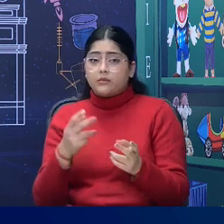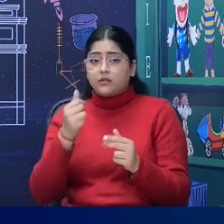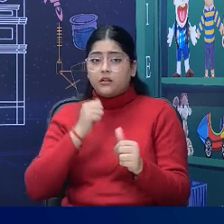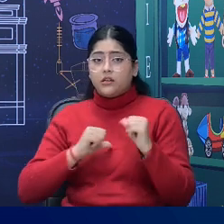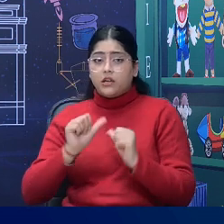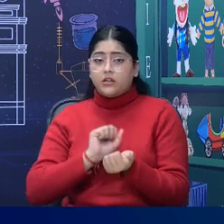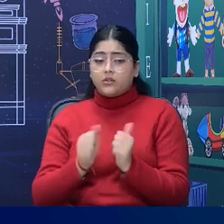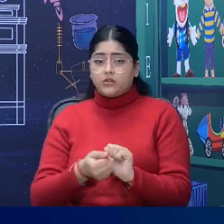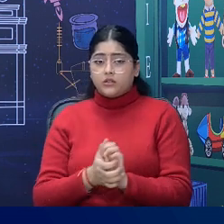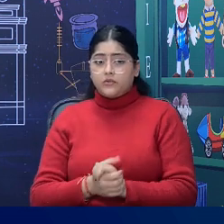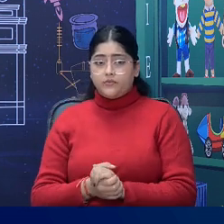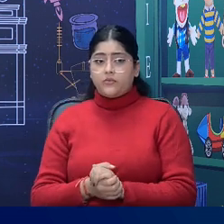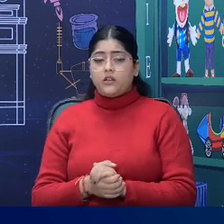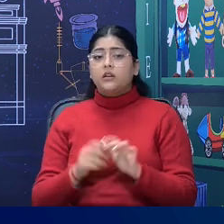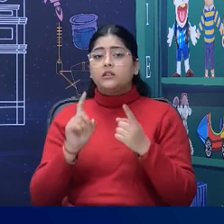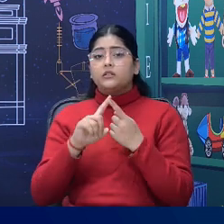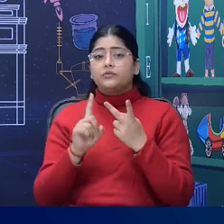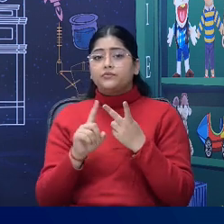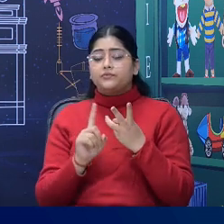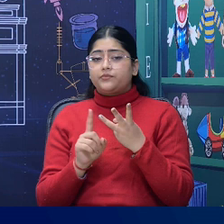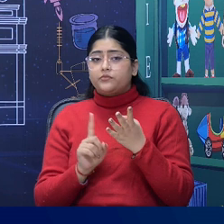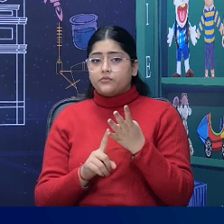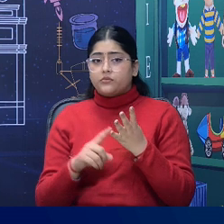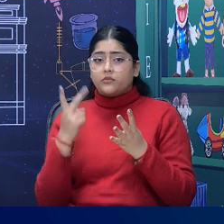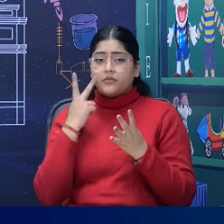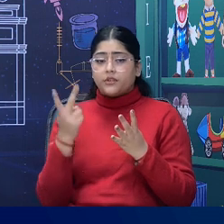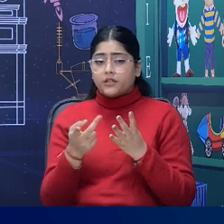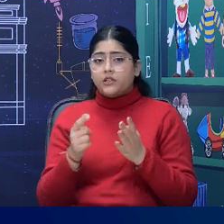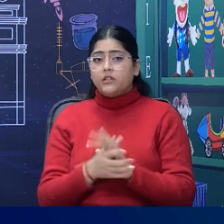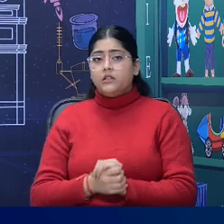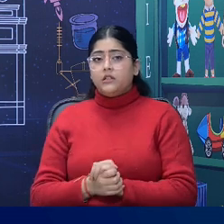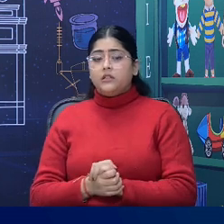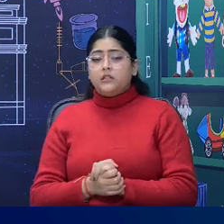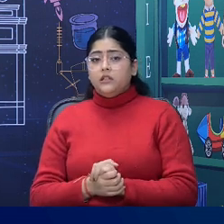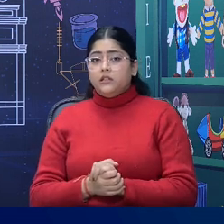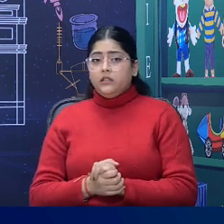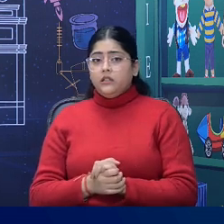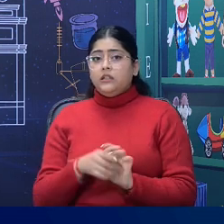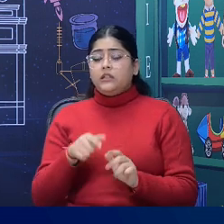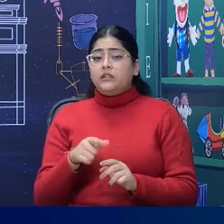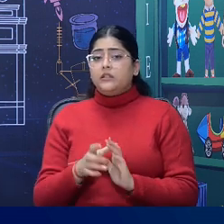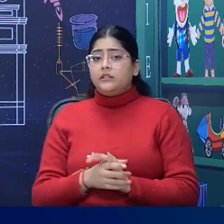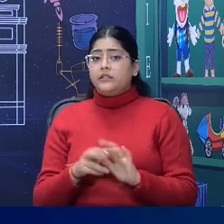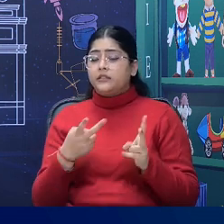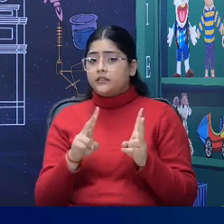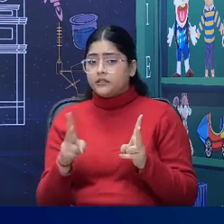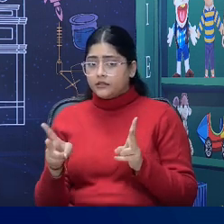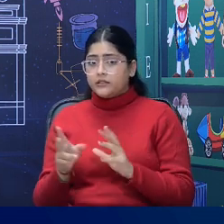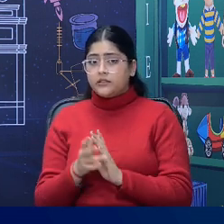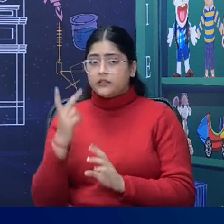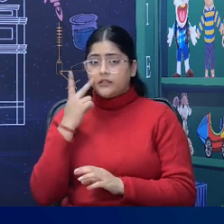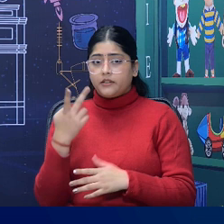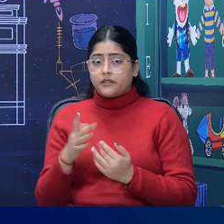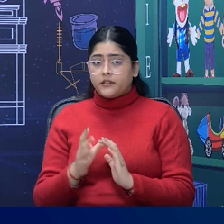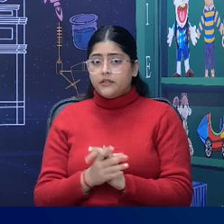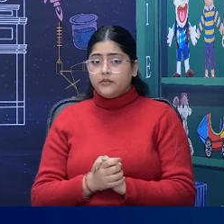हैं तो व्यंग के जो चार बुलेट पॉइंट्स है आप देखेंगे कि एकाएक ऐसे कैसे हो गए बीवी ने त्याग दिया उधार मिलना बंद हो गया क्या साहूकार ने ज्यादा